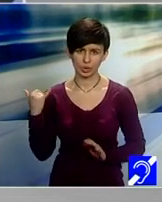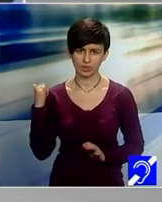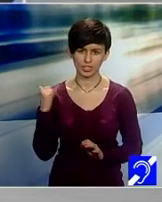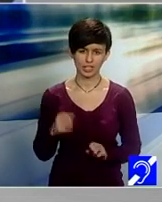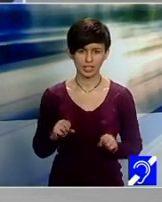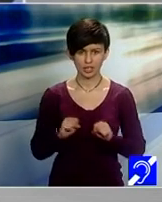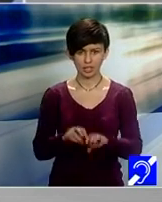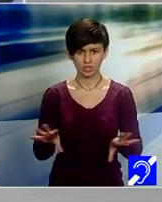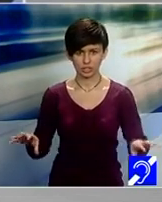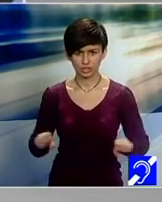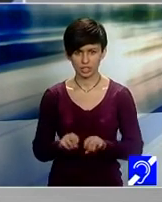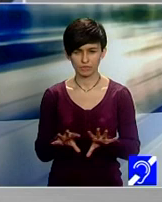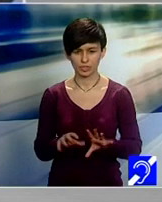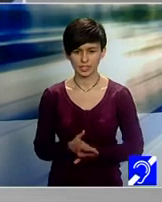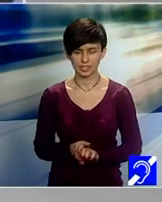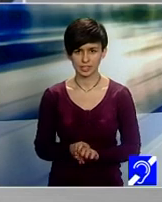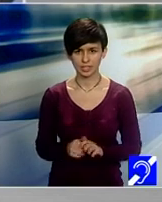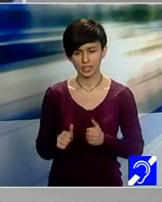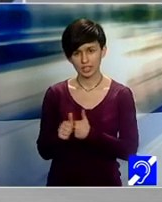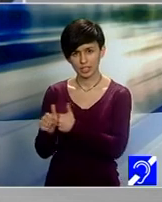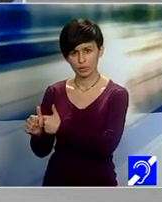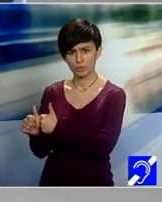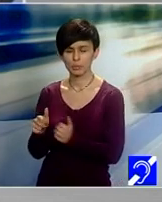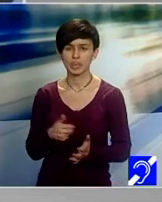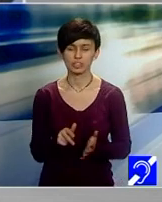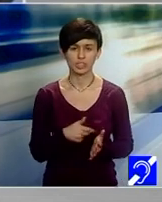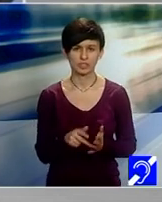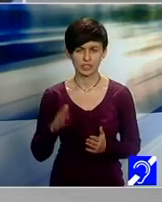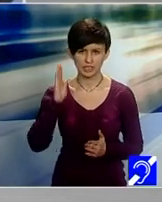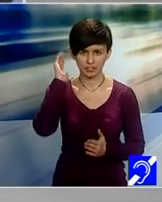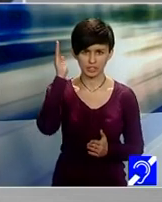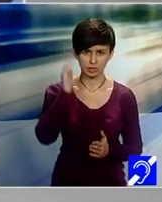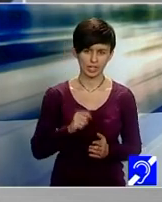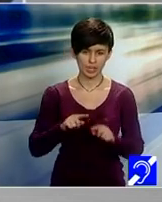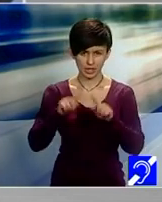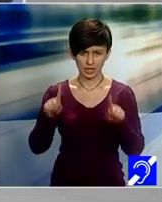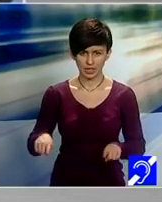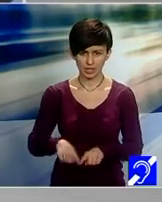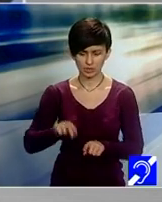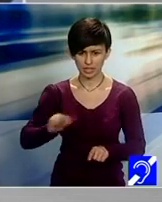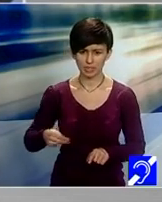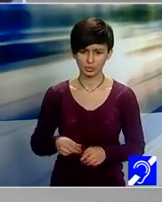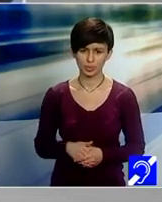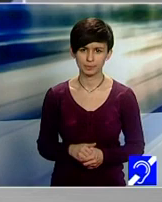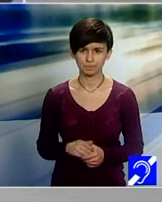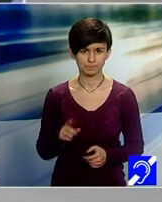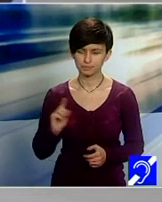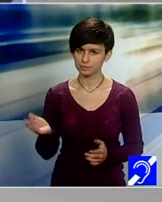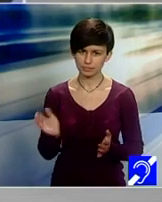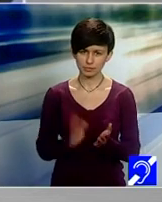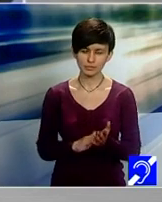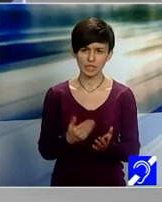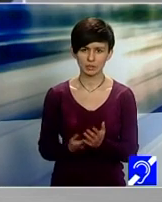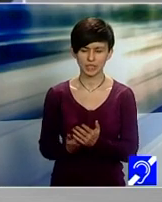influențează sau urmărește efectele viitoare ale contractului. Adică ea nu se aplică neapărat, nu se aplică pentru trecut, ci se